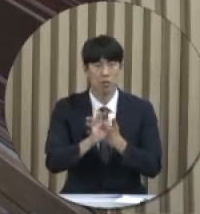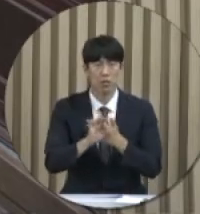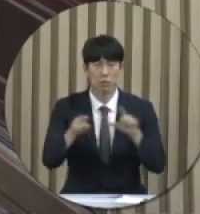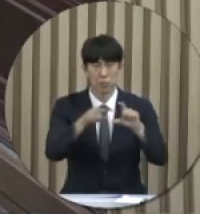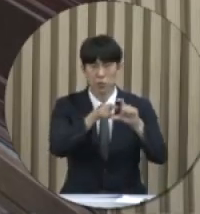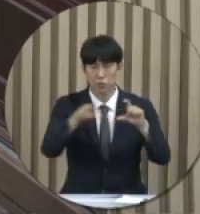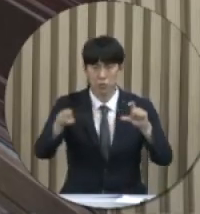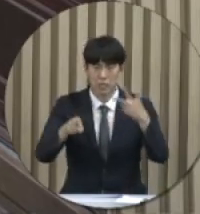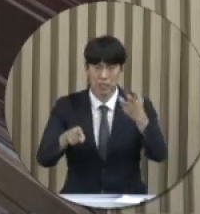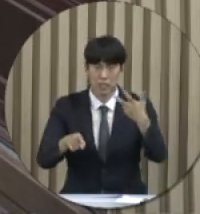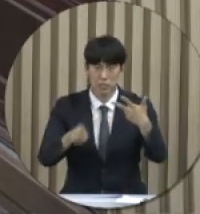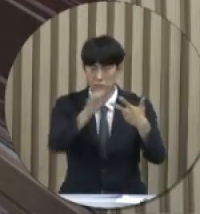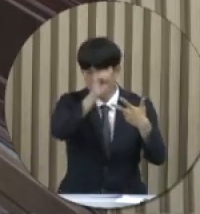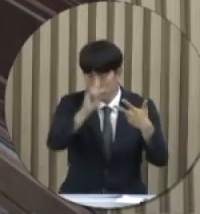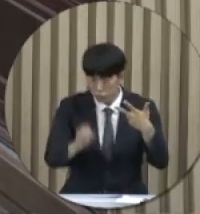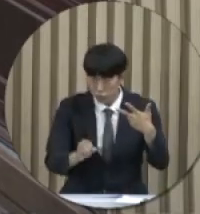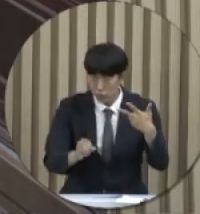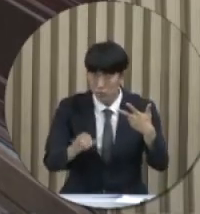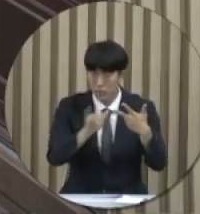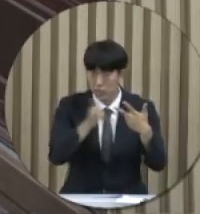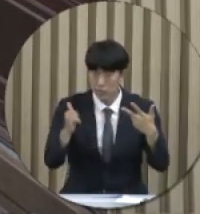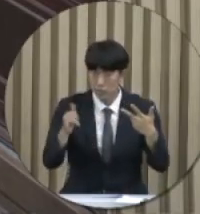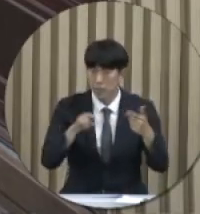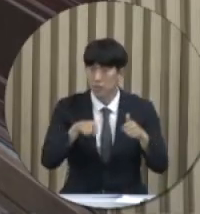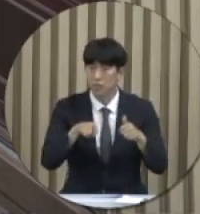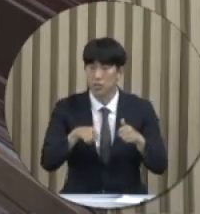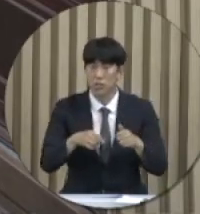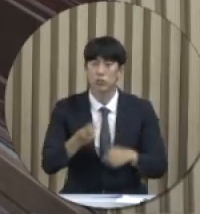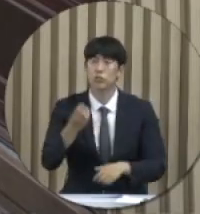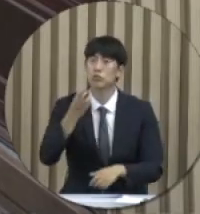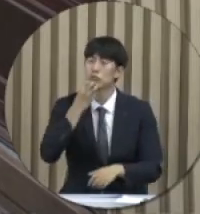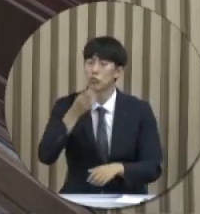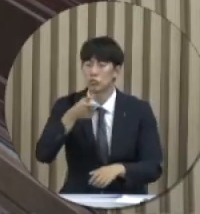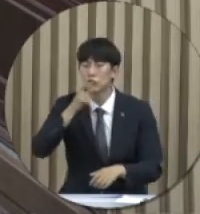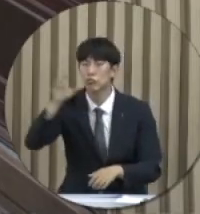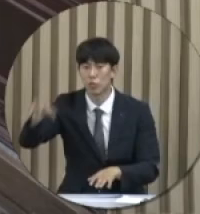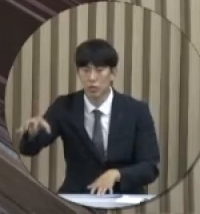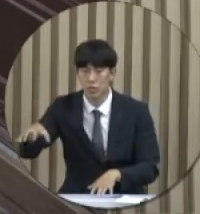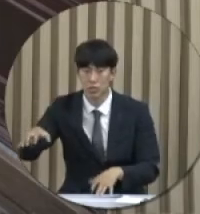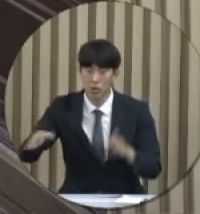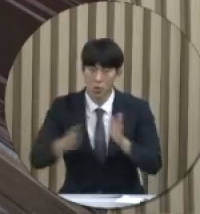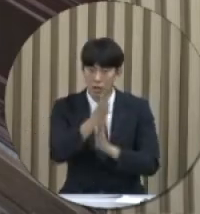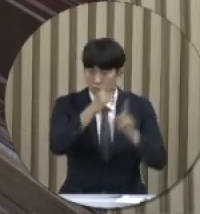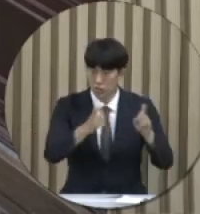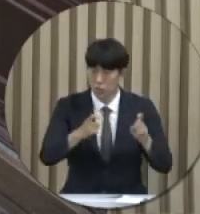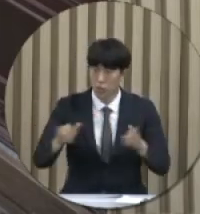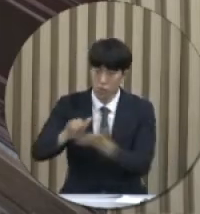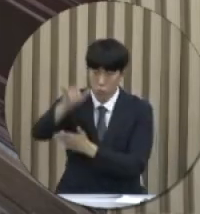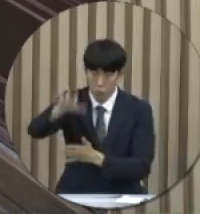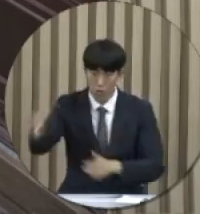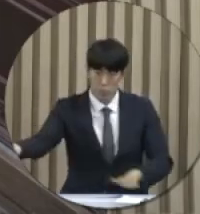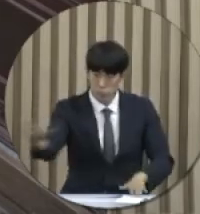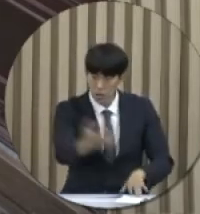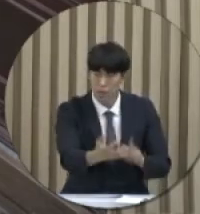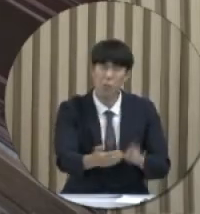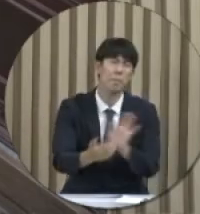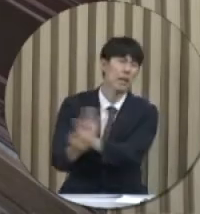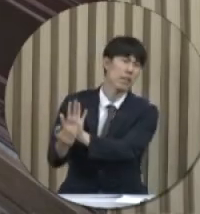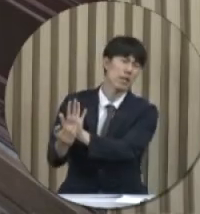뭐77% 되시는 분이 수원에서 화성으로 공공이 이전해 오는 것은